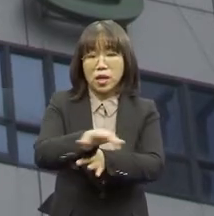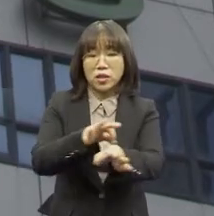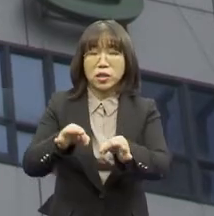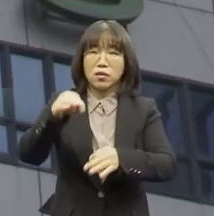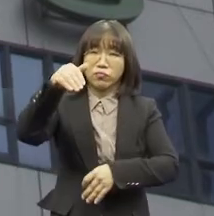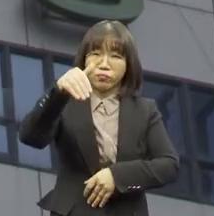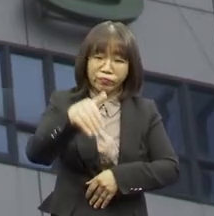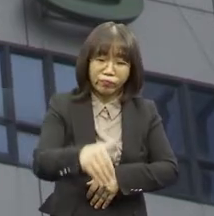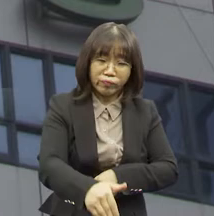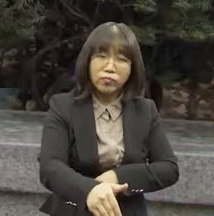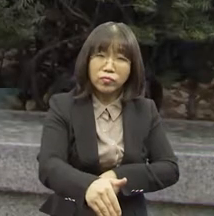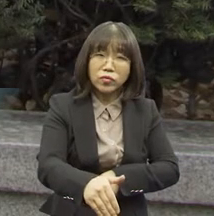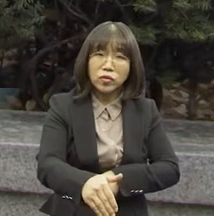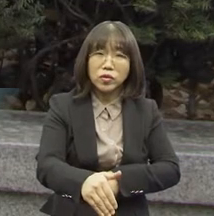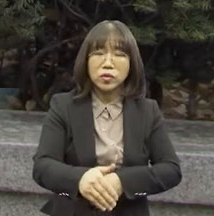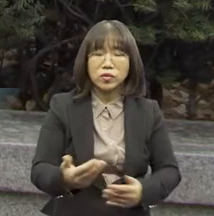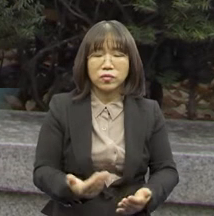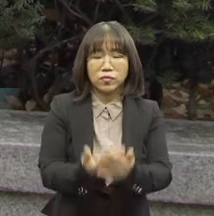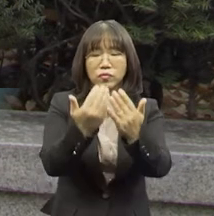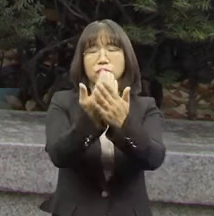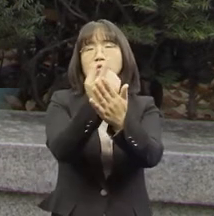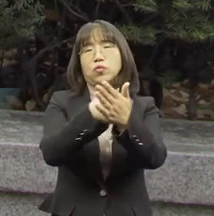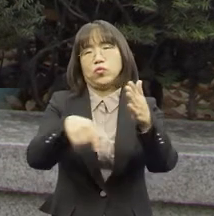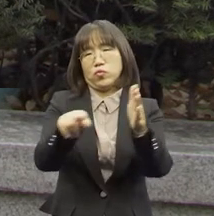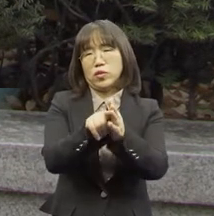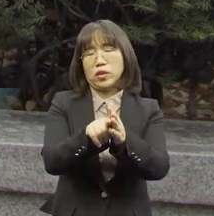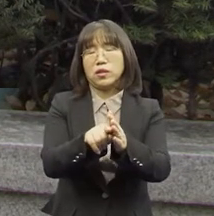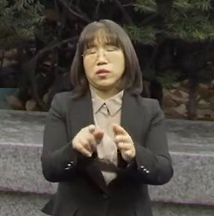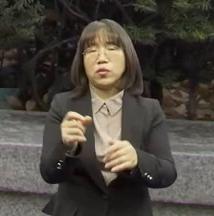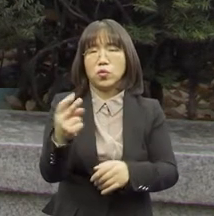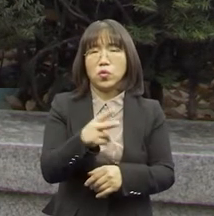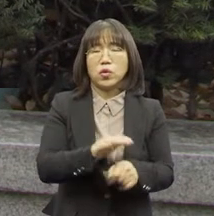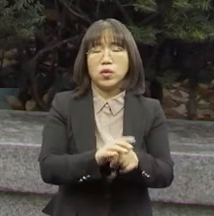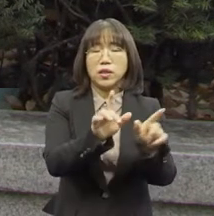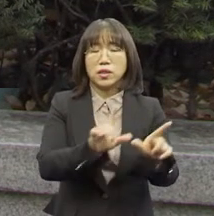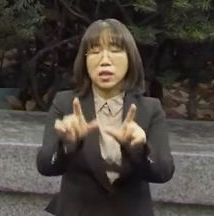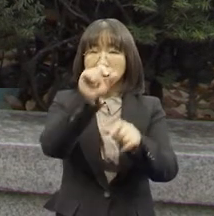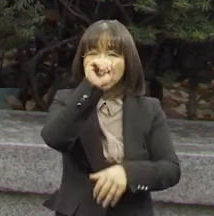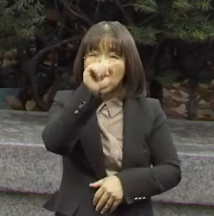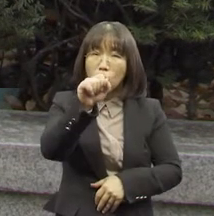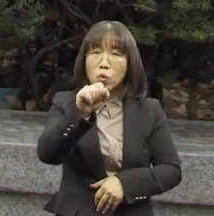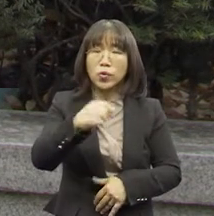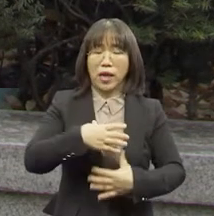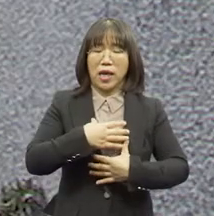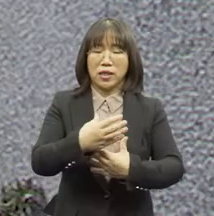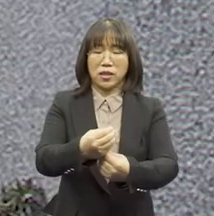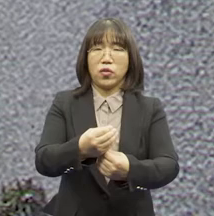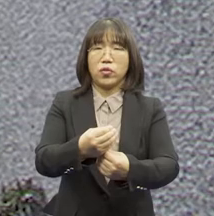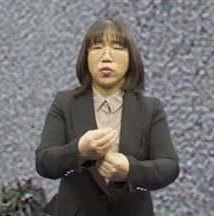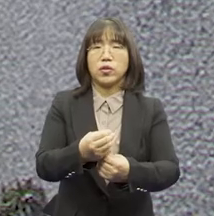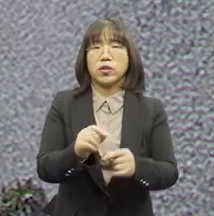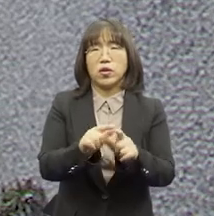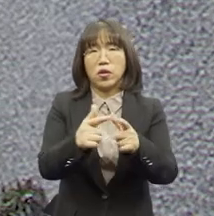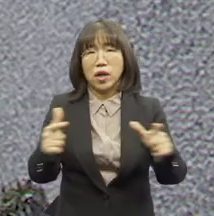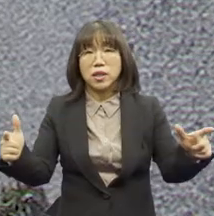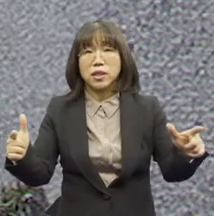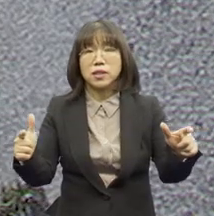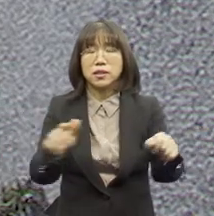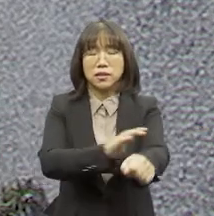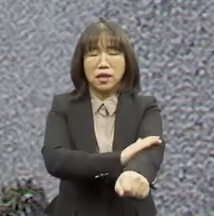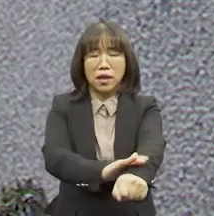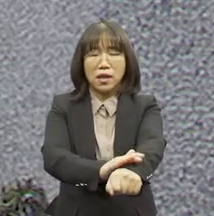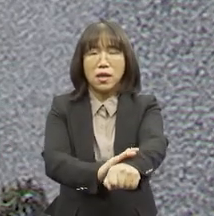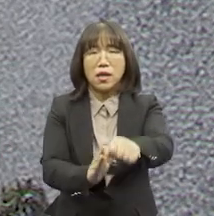침체된 지역경제 활성화와 포용적 사회안전망 강화 살기좋은 안전 환경 조성 구정